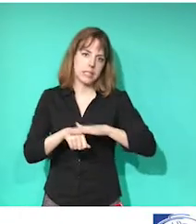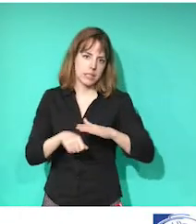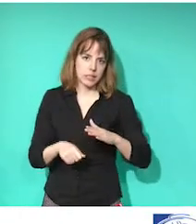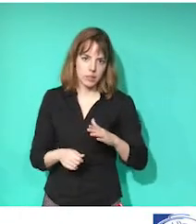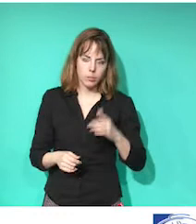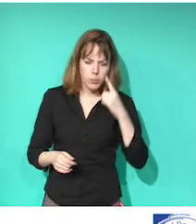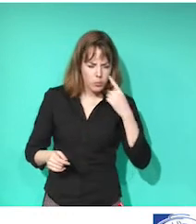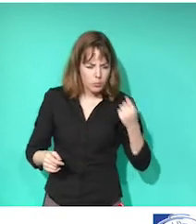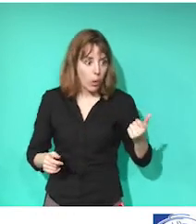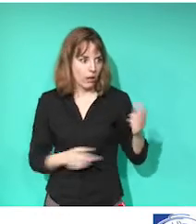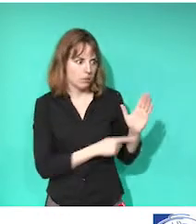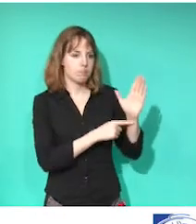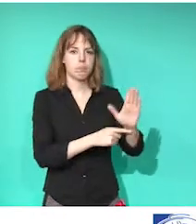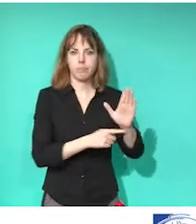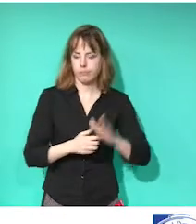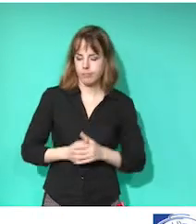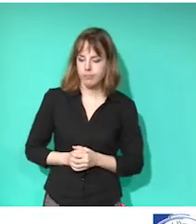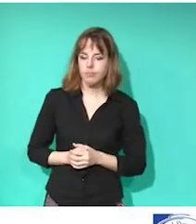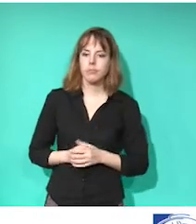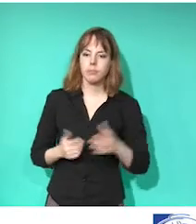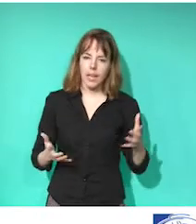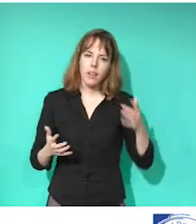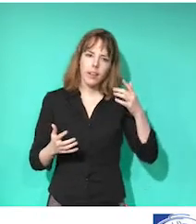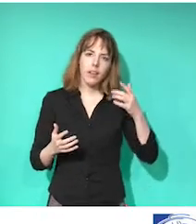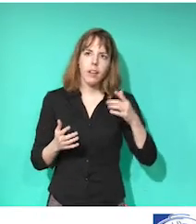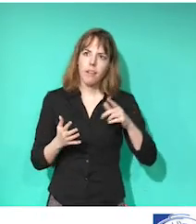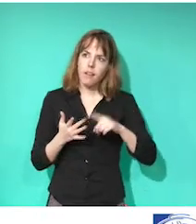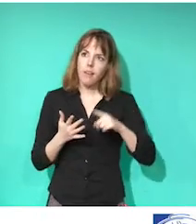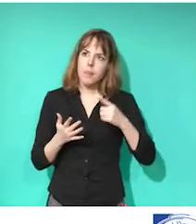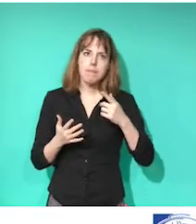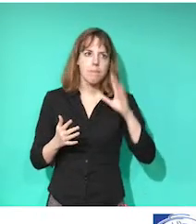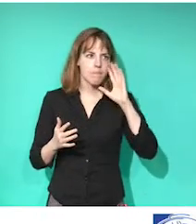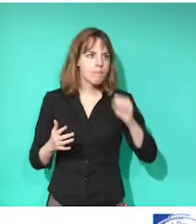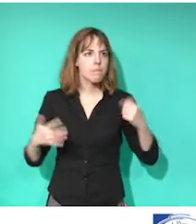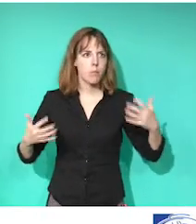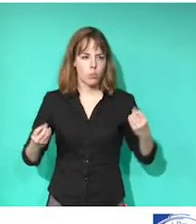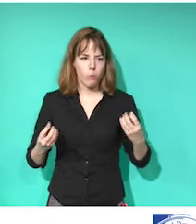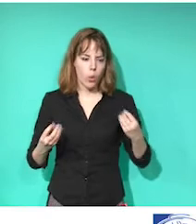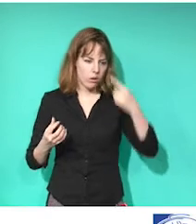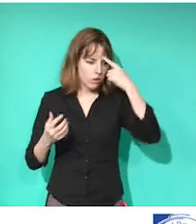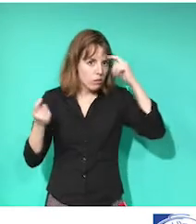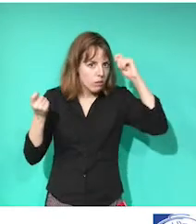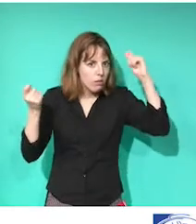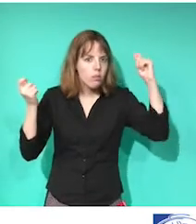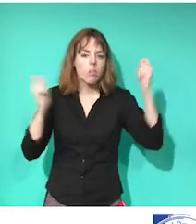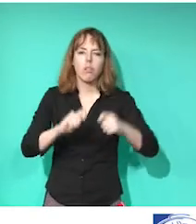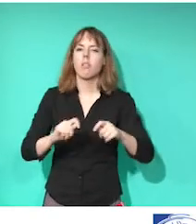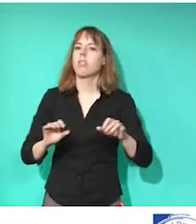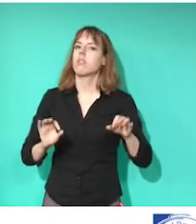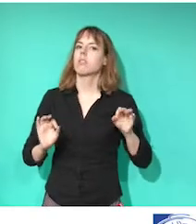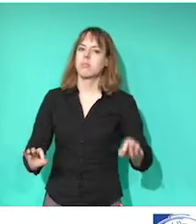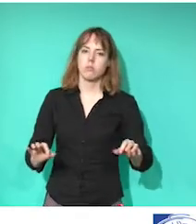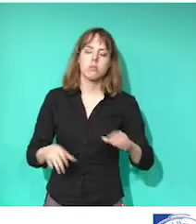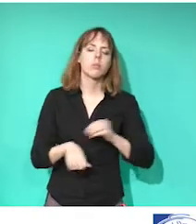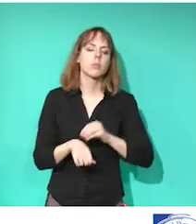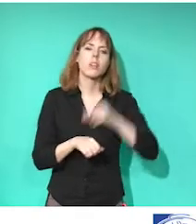Mais ce que je voudrais dire, c'est peut-être au changement des mentalités. Et ça, je l'ai perçu vraiment très fortement l'autre jour lors d'une audition au